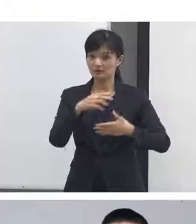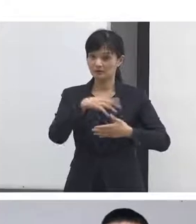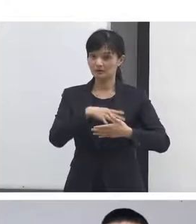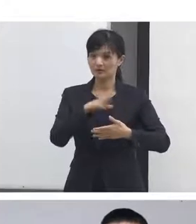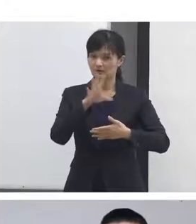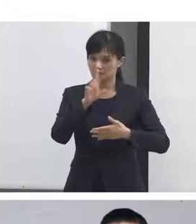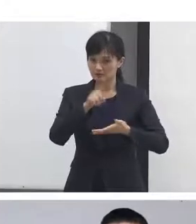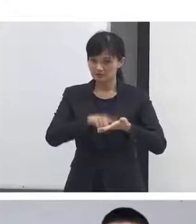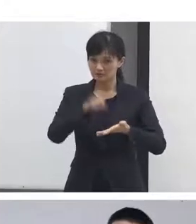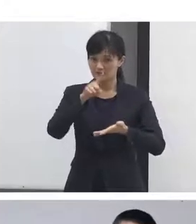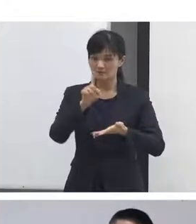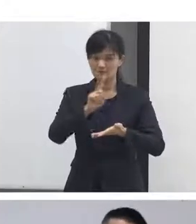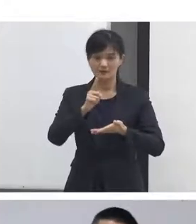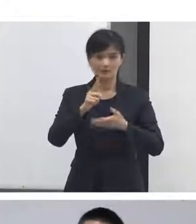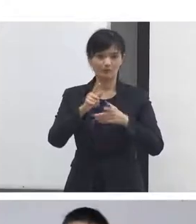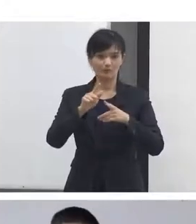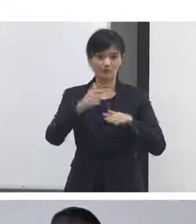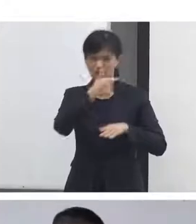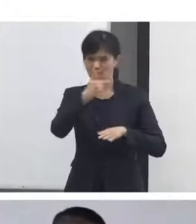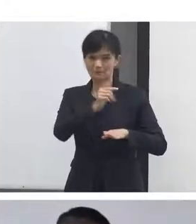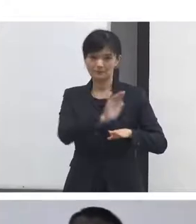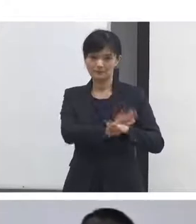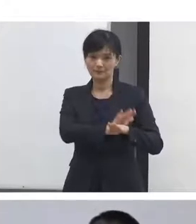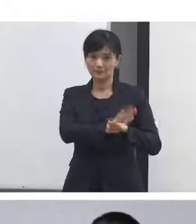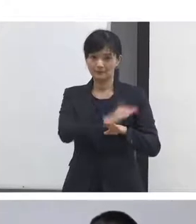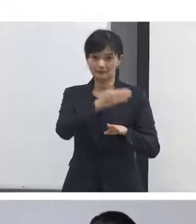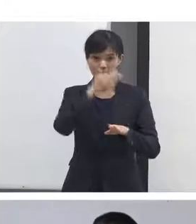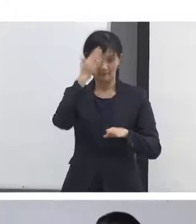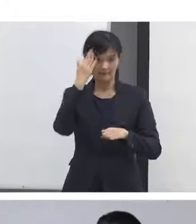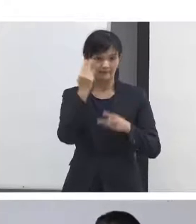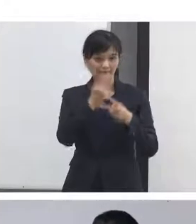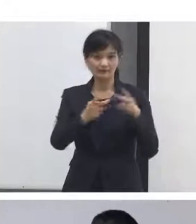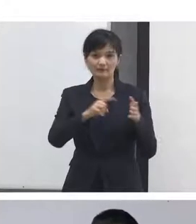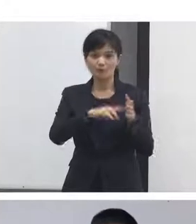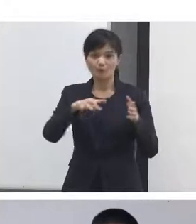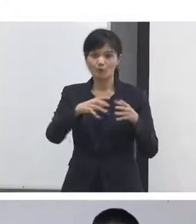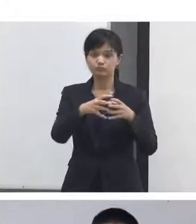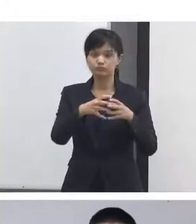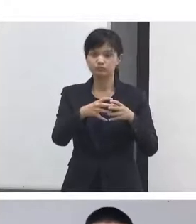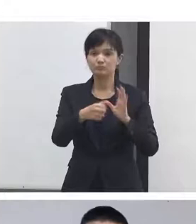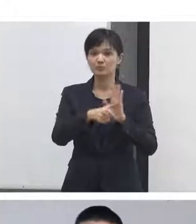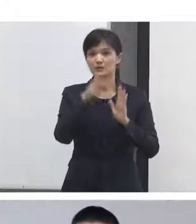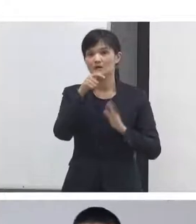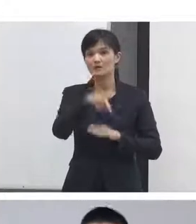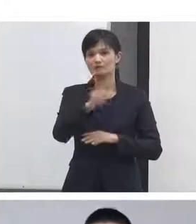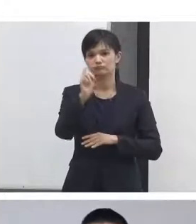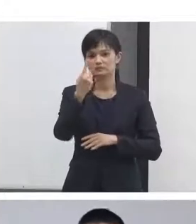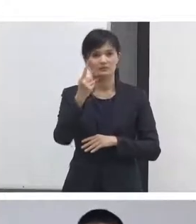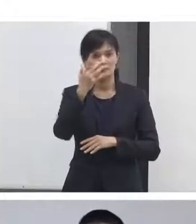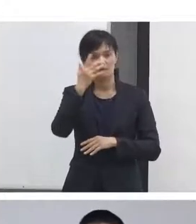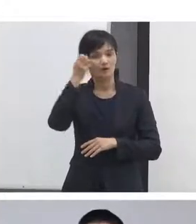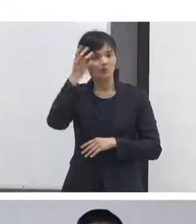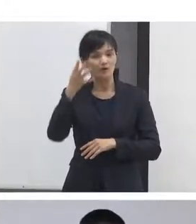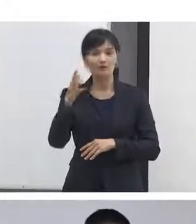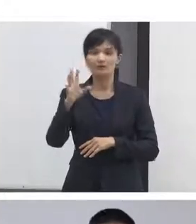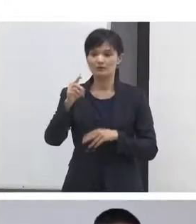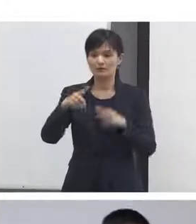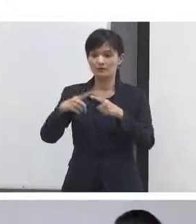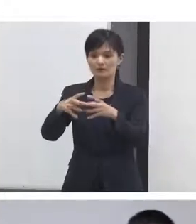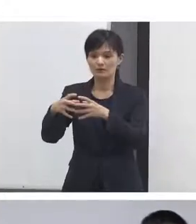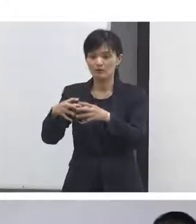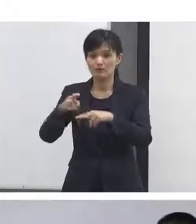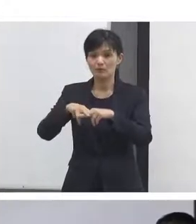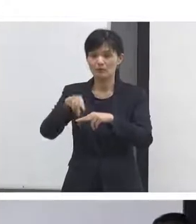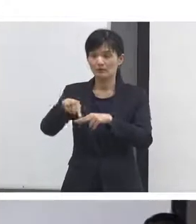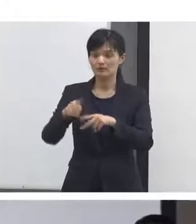么最旁边黑客松，不知道为什么叫最旁边，我就忘记了。就有一群人坐在中研院那个资讯所的那个阶梯上开始讨论，我们要